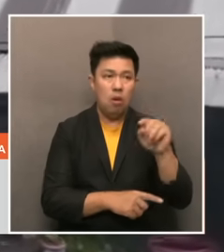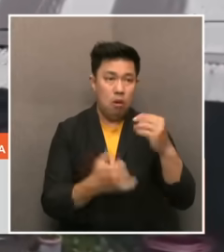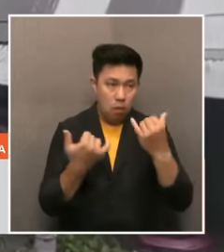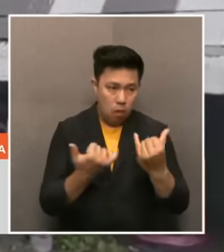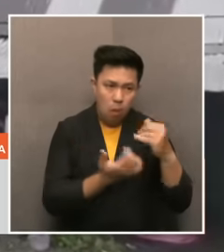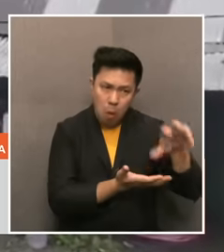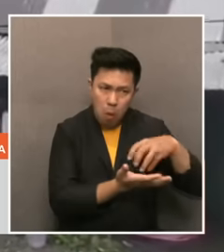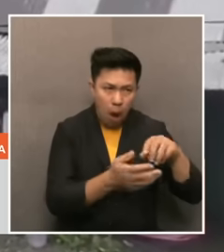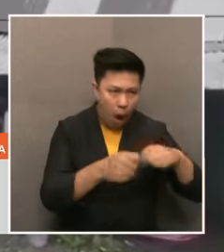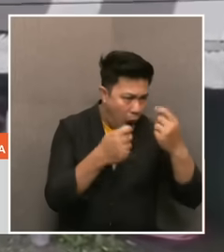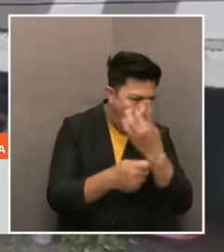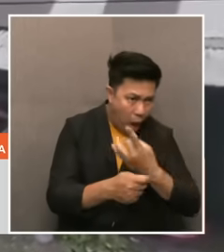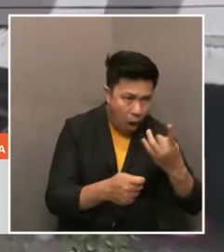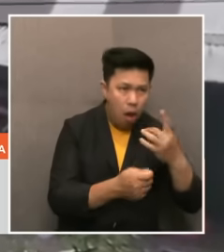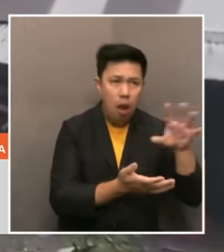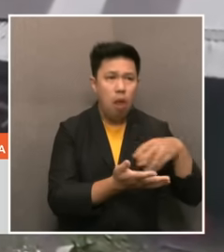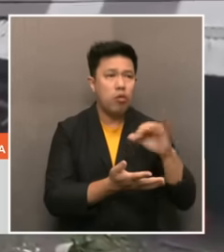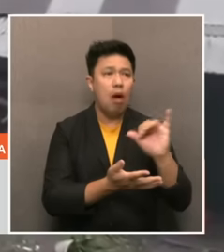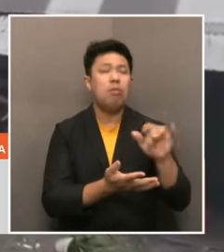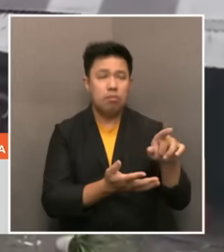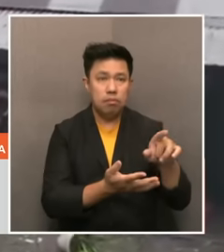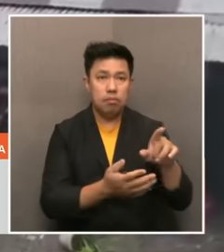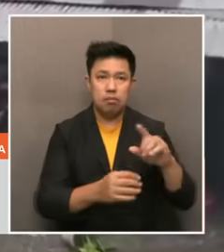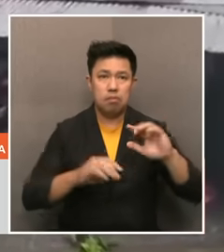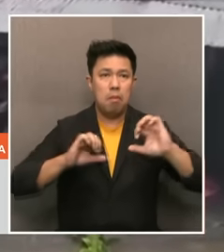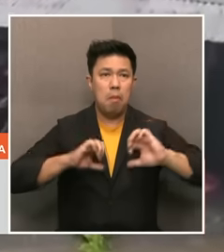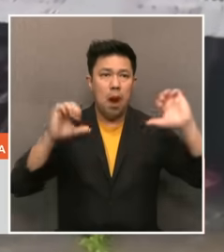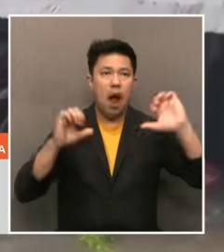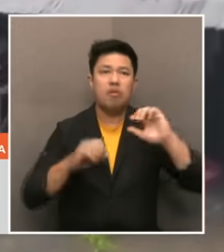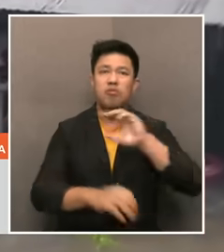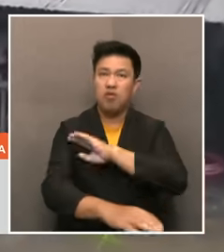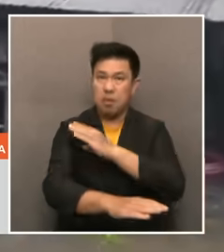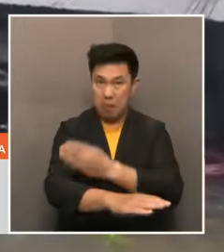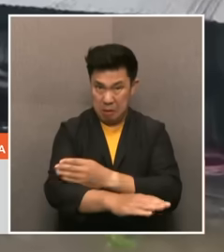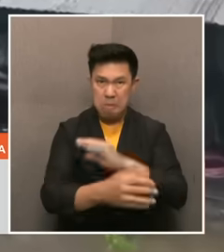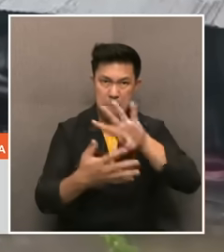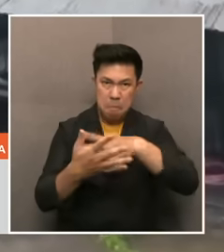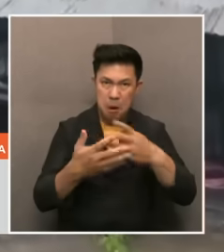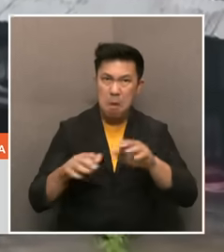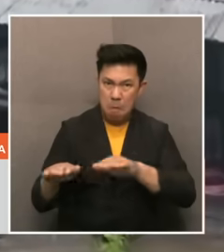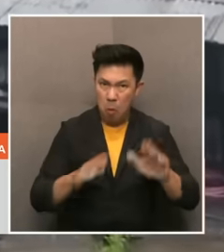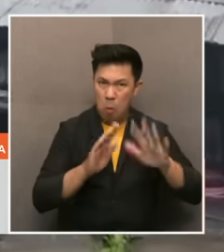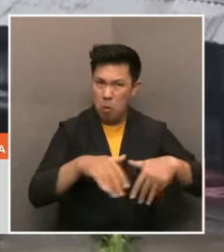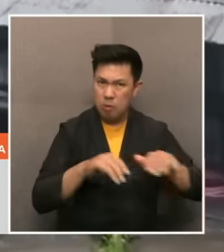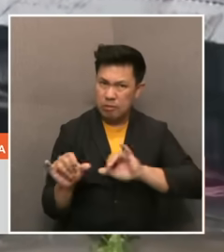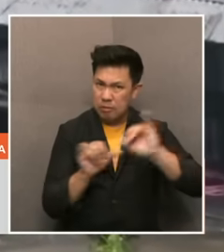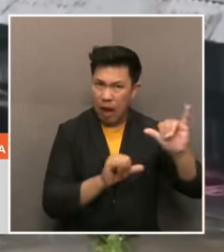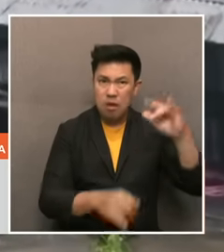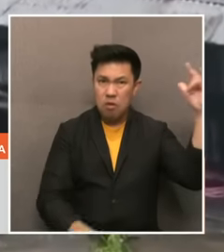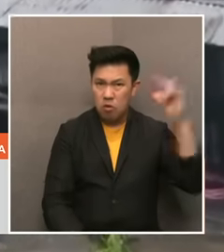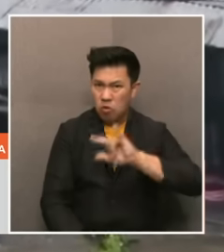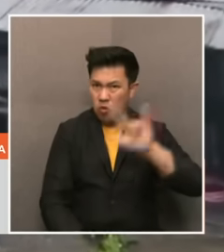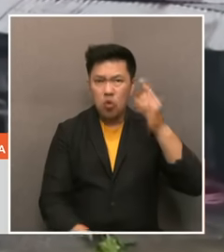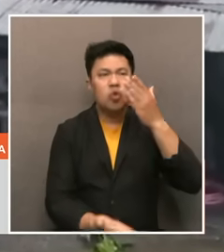เสียหายร้ายแรงครับแต่ก่อนหน้านี้ทางการฟิลิปปินส์เตรียมมาตรการต่างๆรวมทั้งอพยพประชาชนและสั่งระงับเที่ยวบิน